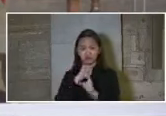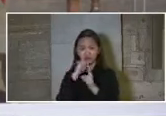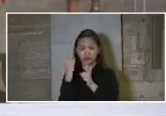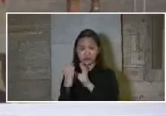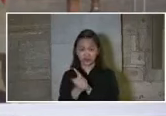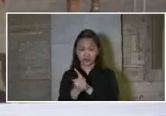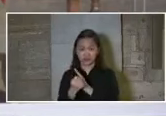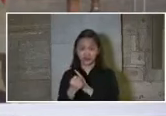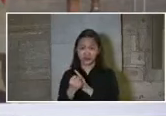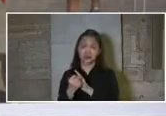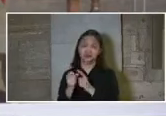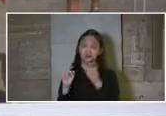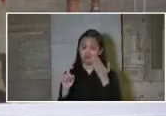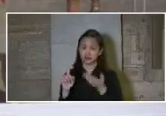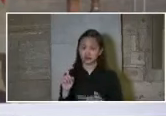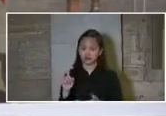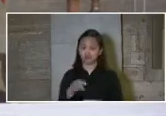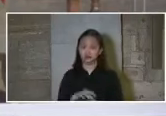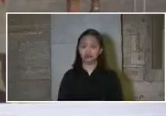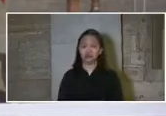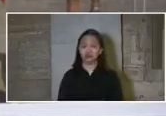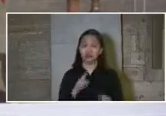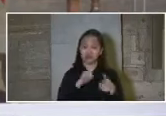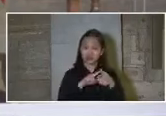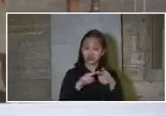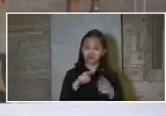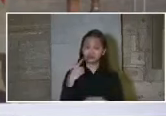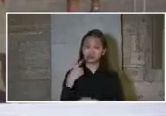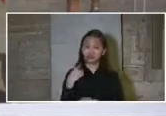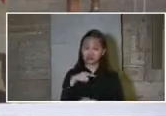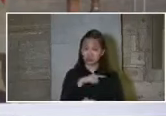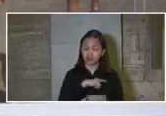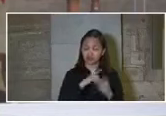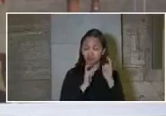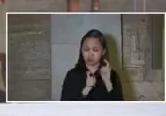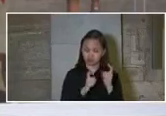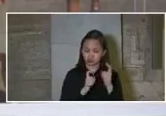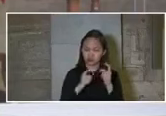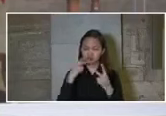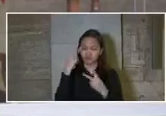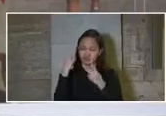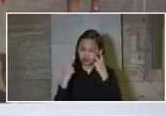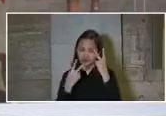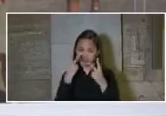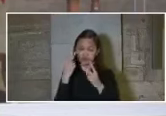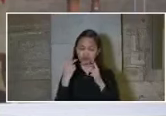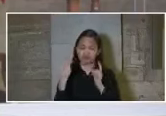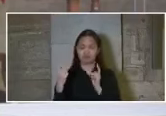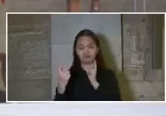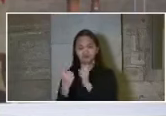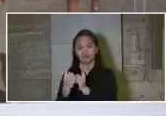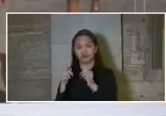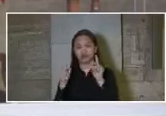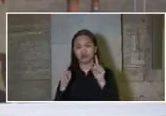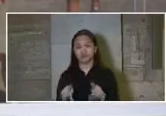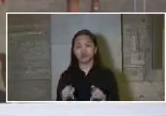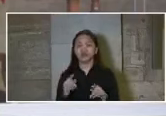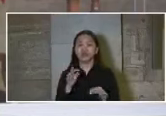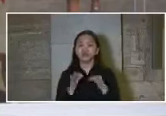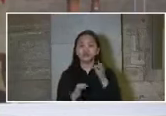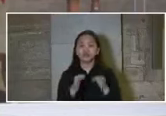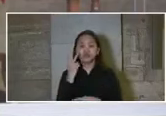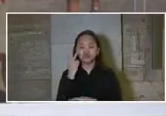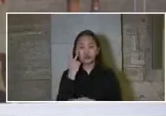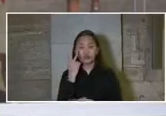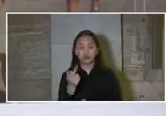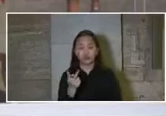hanggat maaari, tatakbo at tatakbo tayo, dadalawin natin yung taong iyon. Kaya kung titingnan ho